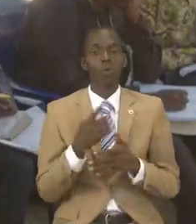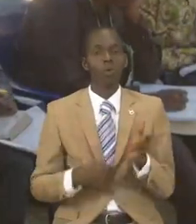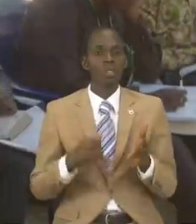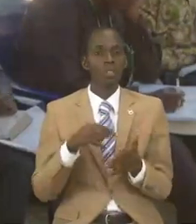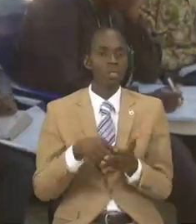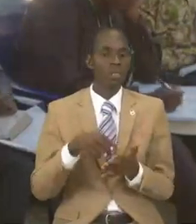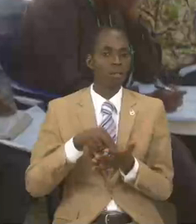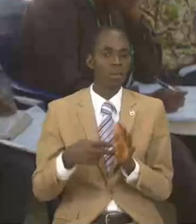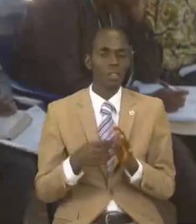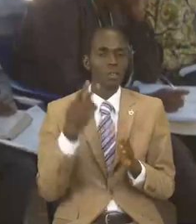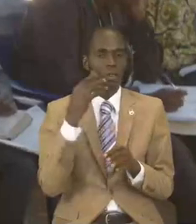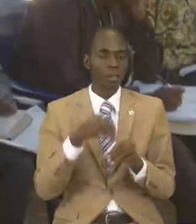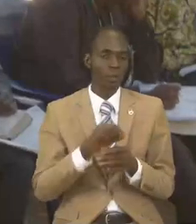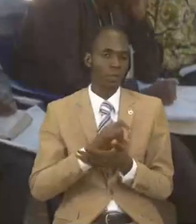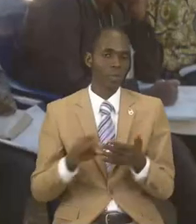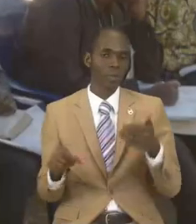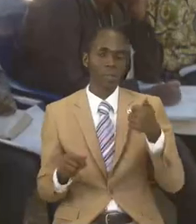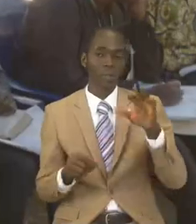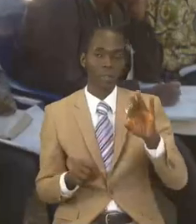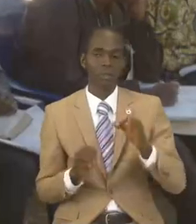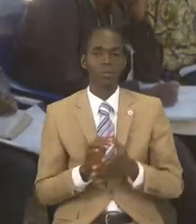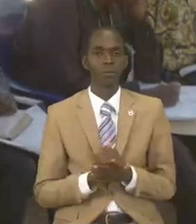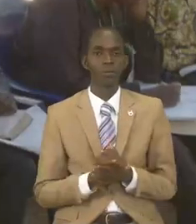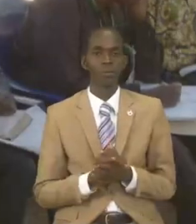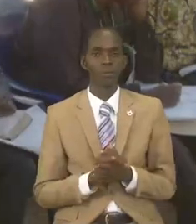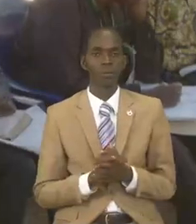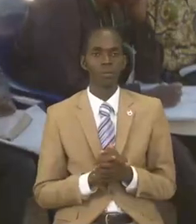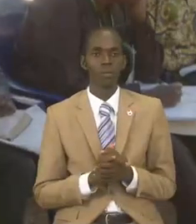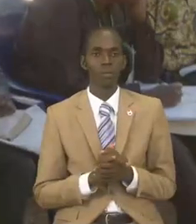19 maintenant. Verset 19.